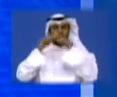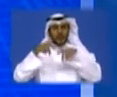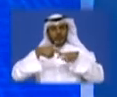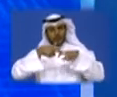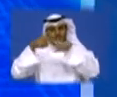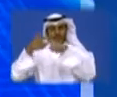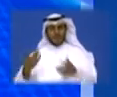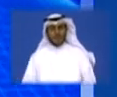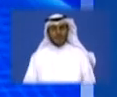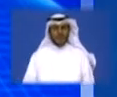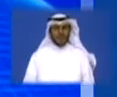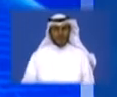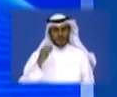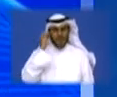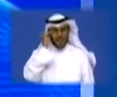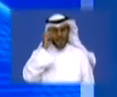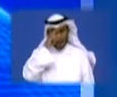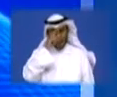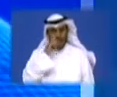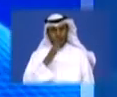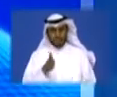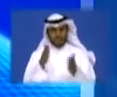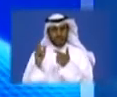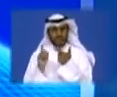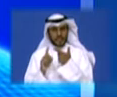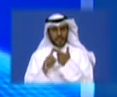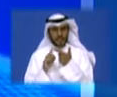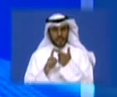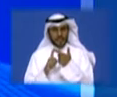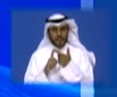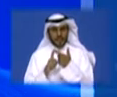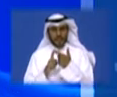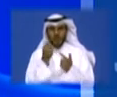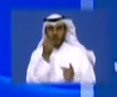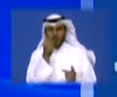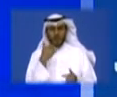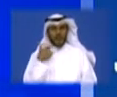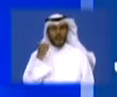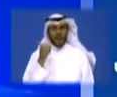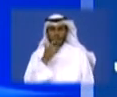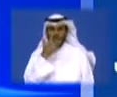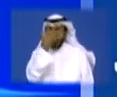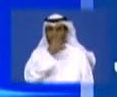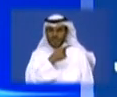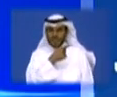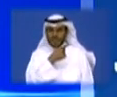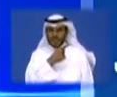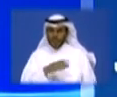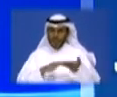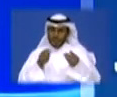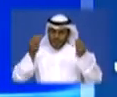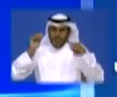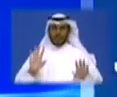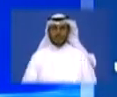دولة الكويت في زيادة رأس مال المصرف العربي للتنمية الاقتصادية في أفريقيا. وقرر مجلس